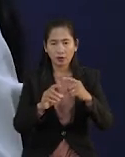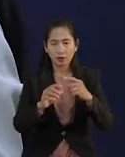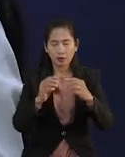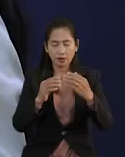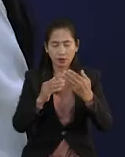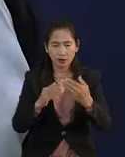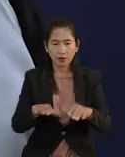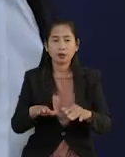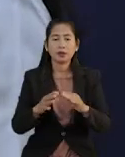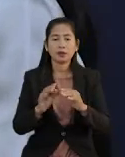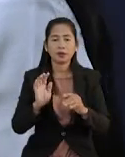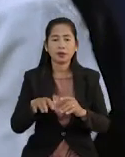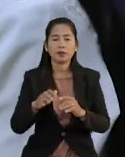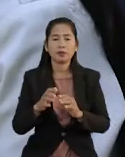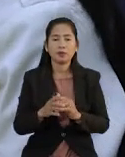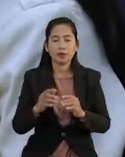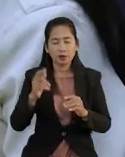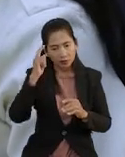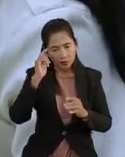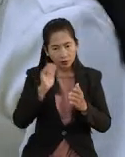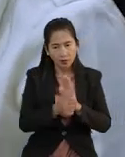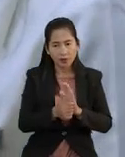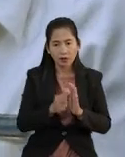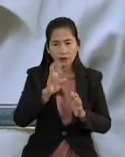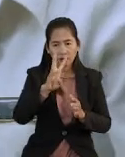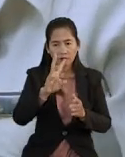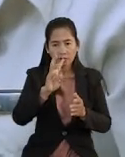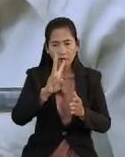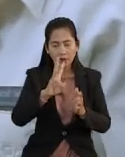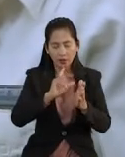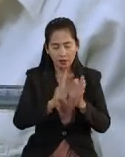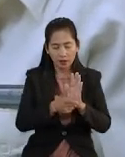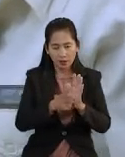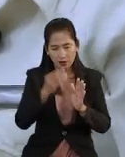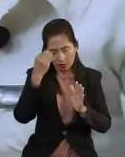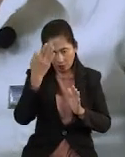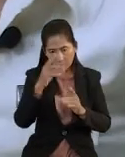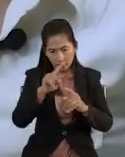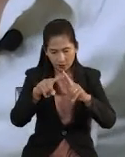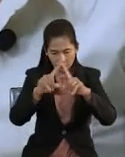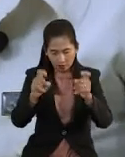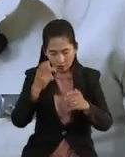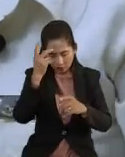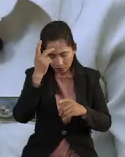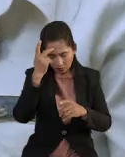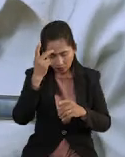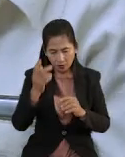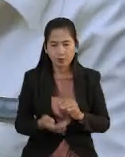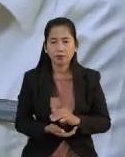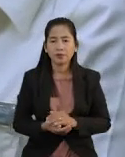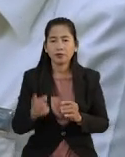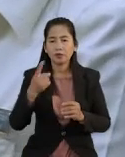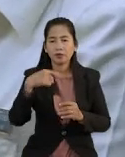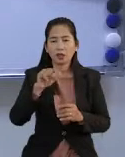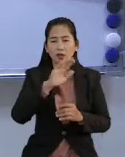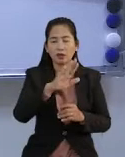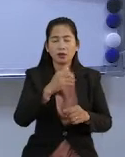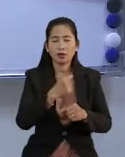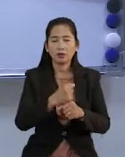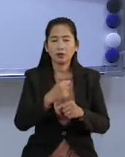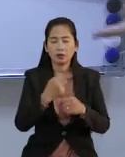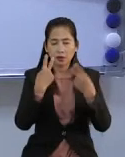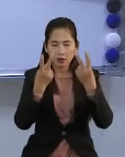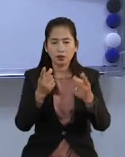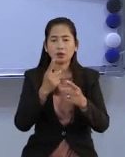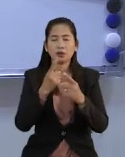vị thi chạy. Chà, chắc nè khu tục về lại con bay nê tí, đàm bay con xạ là bó kết mờ. Chà, hát ta con đồng phơ,